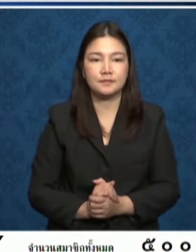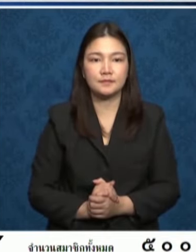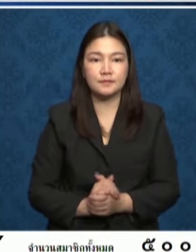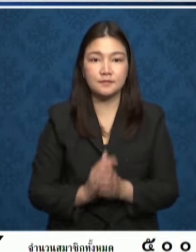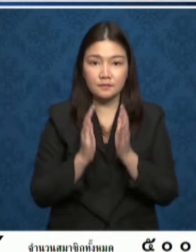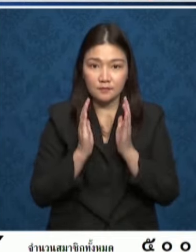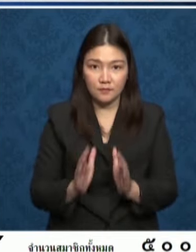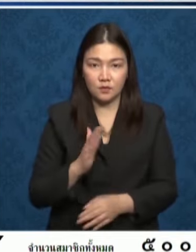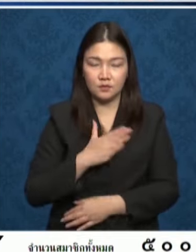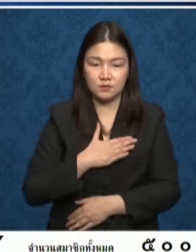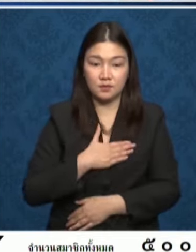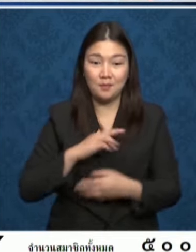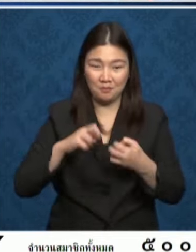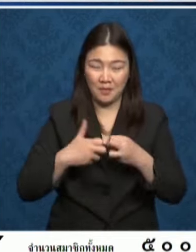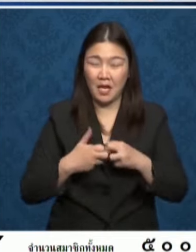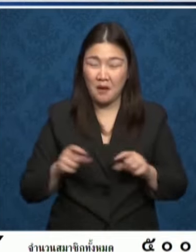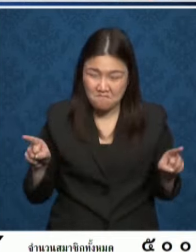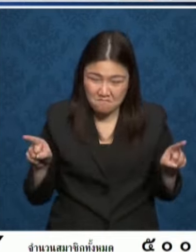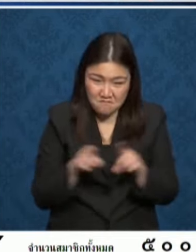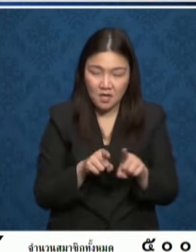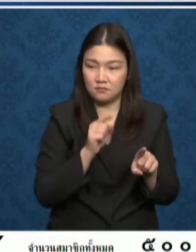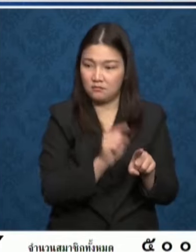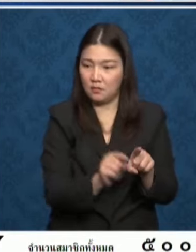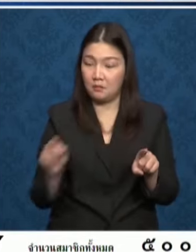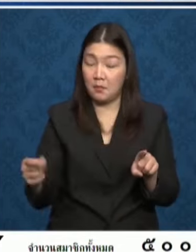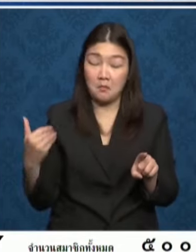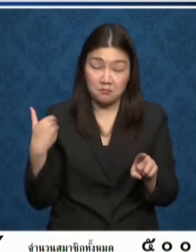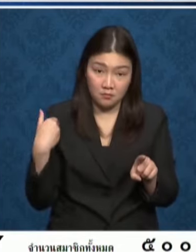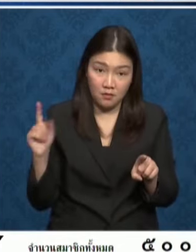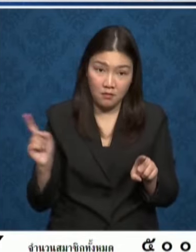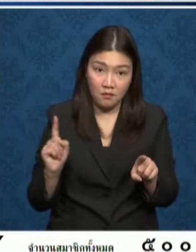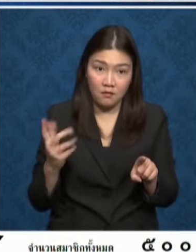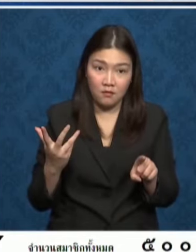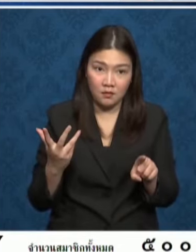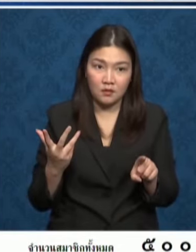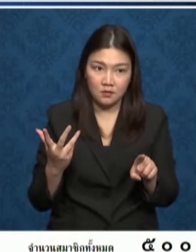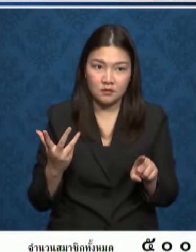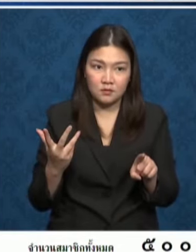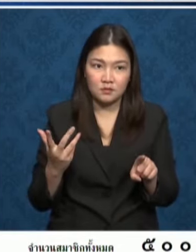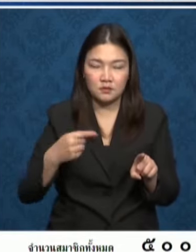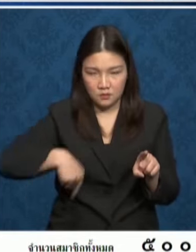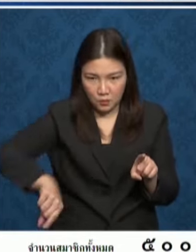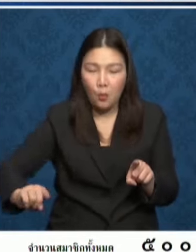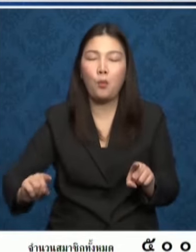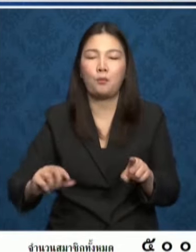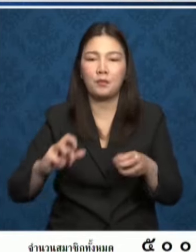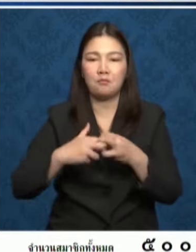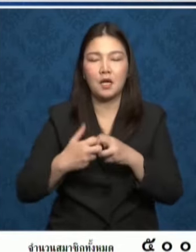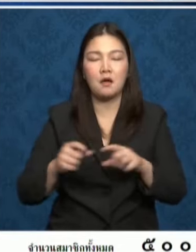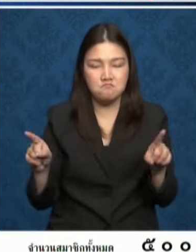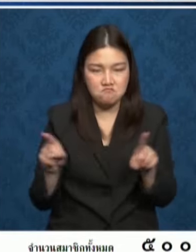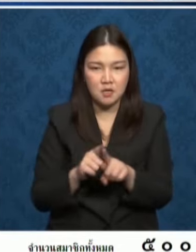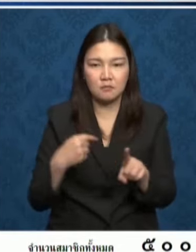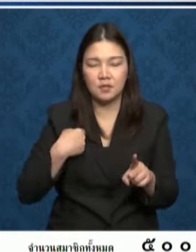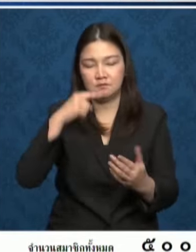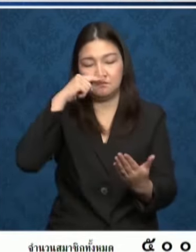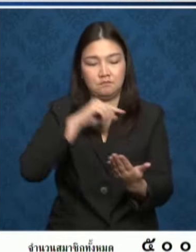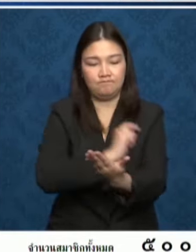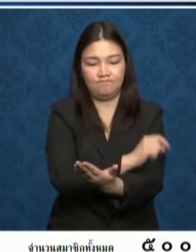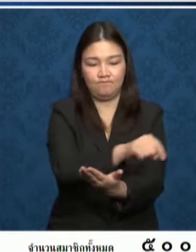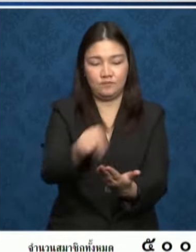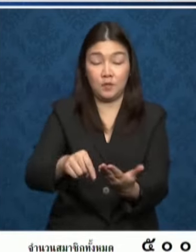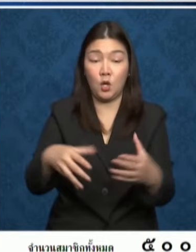อยู่ในสถานะเดียวกันกับชาวบ้านที่บ้านกลางนี้อยู่ในสังคมไทยมากน้อยเพียงใดครับผมขอแบ่งเป็น